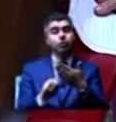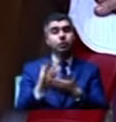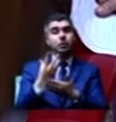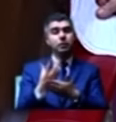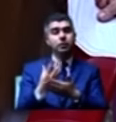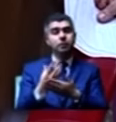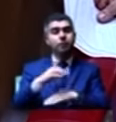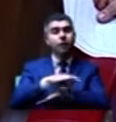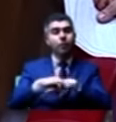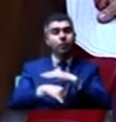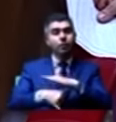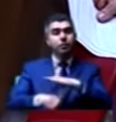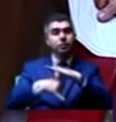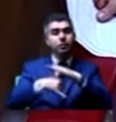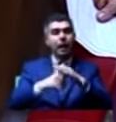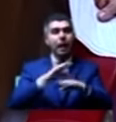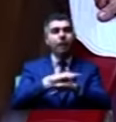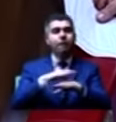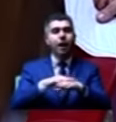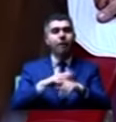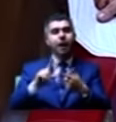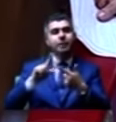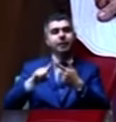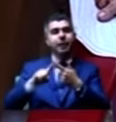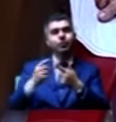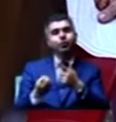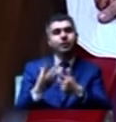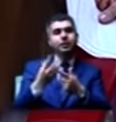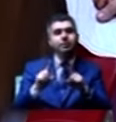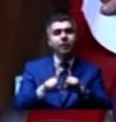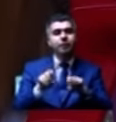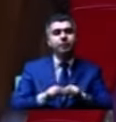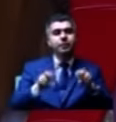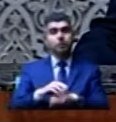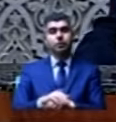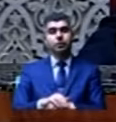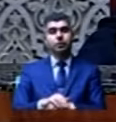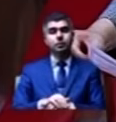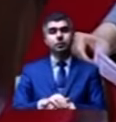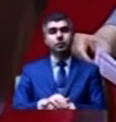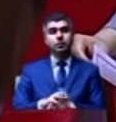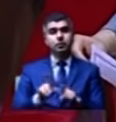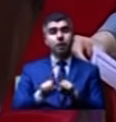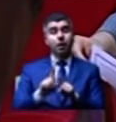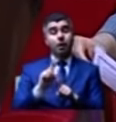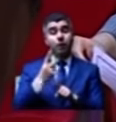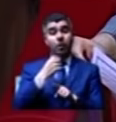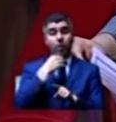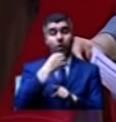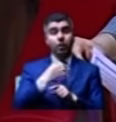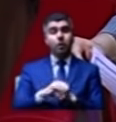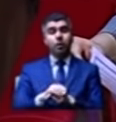التعاون الوطني مع التقسيم الجهوي في إطار تنزيل الجهوية المتقدمة. أولا بغيت نقول